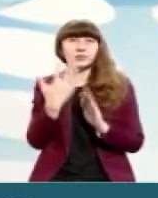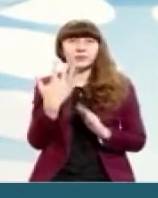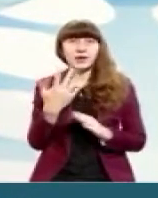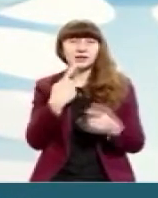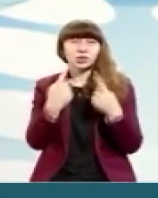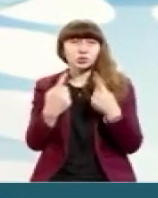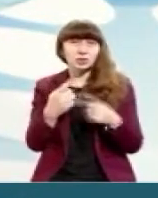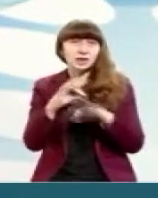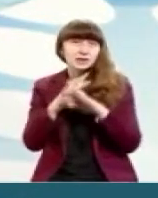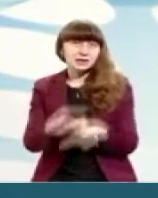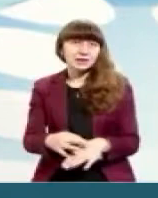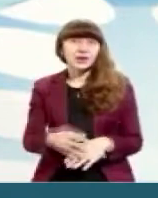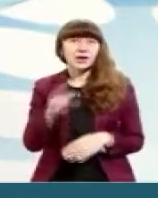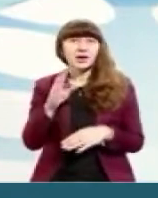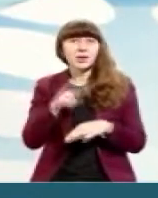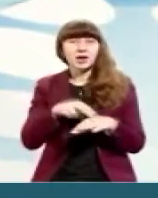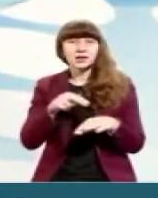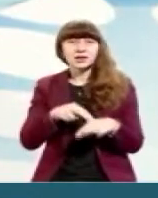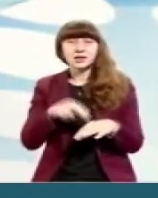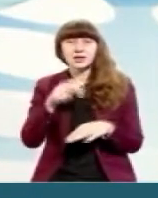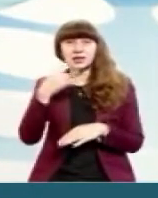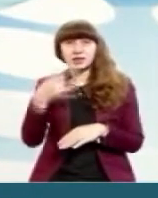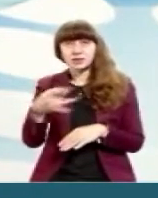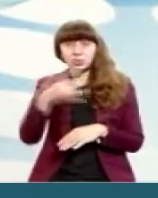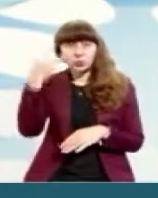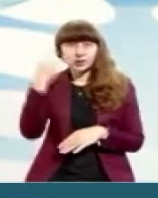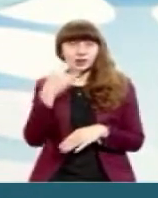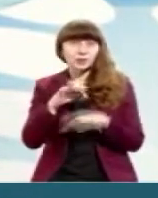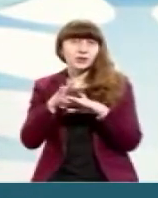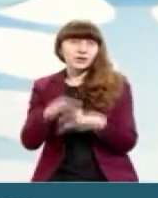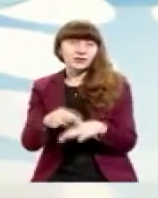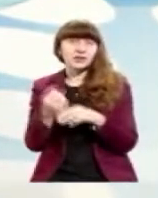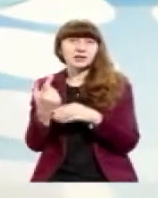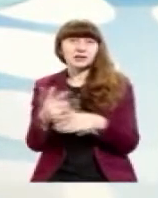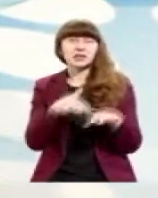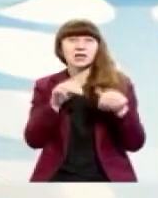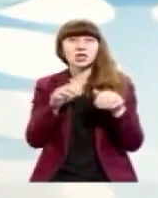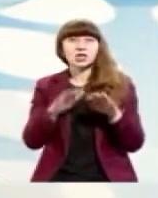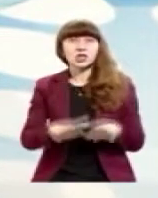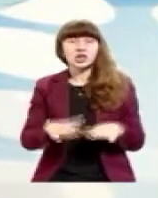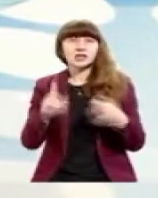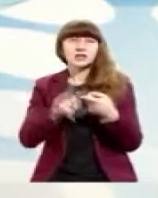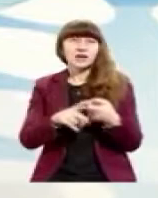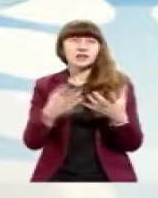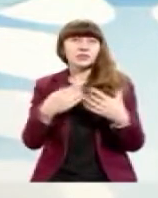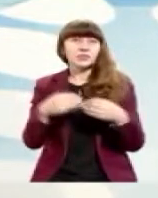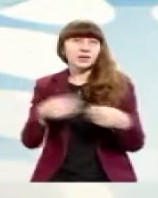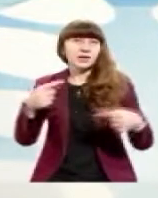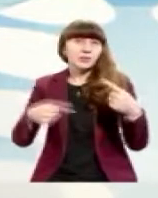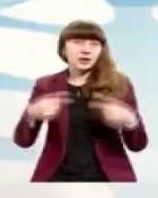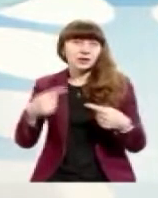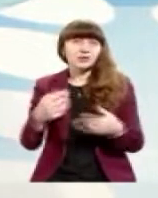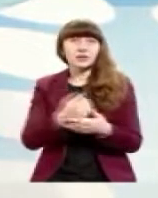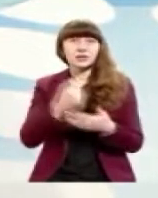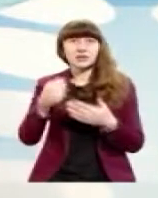Мемлекет басшысының Қазақстан халқына жолдауында берілген тапсырмаларды орындау шеңберінде Қазақстан Республикасының Ішкі істер министрлігі отбасы